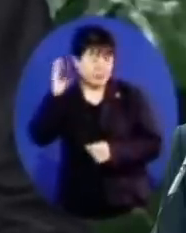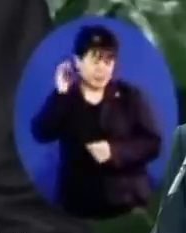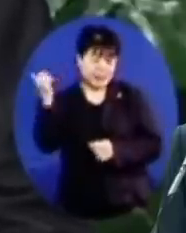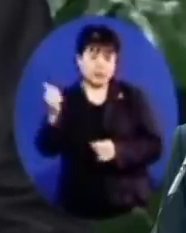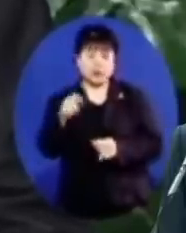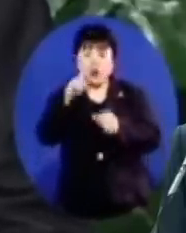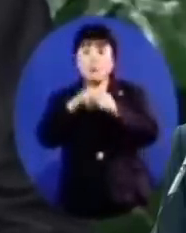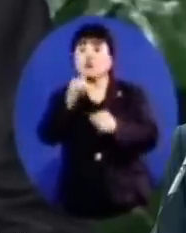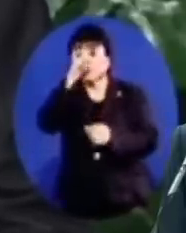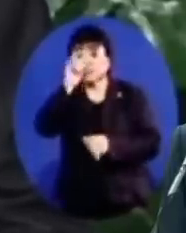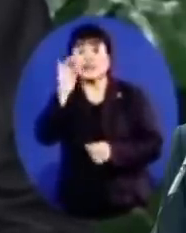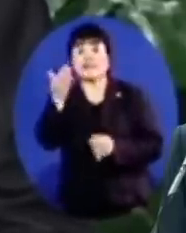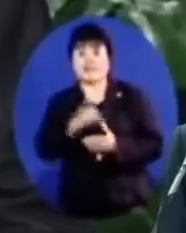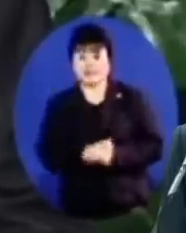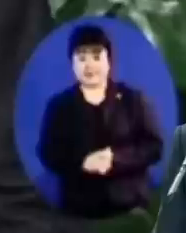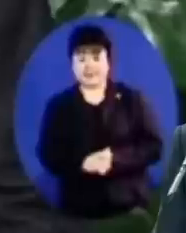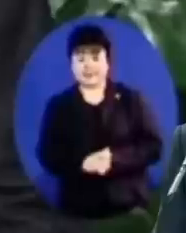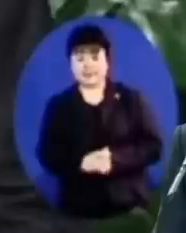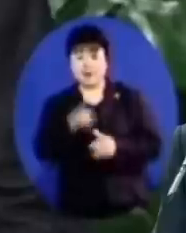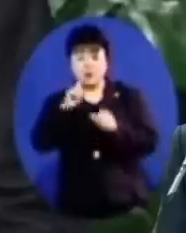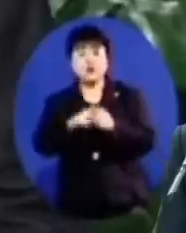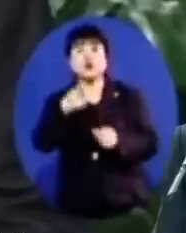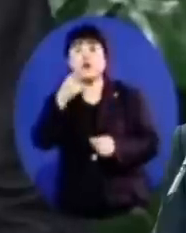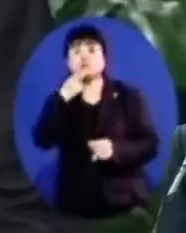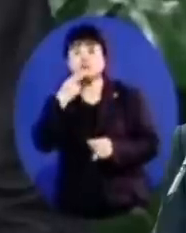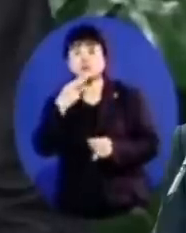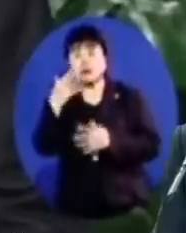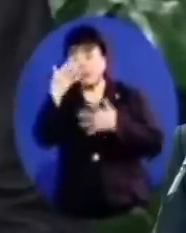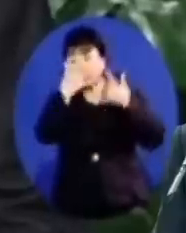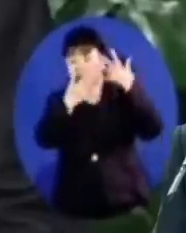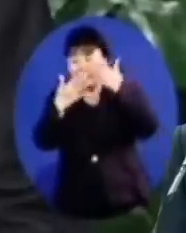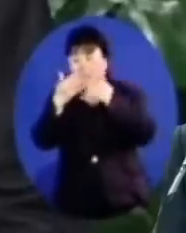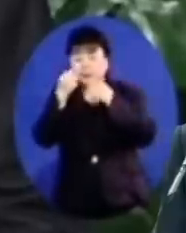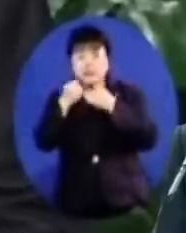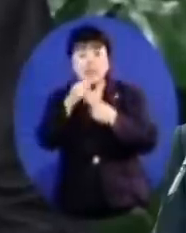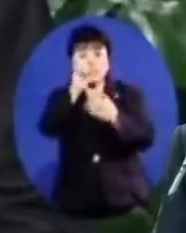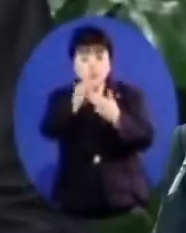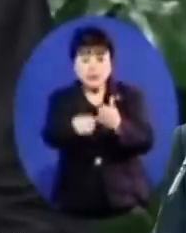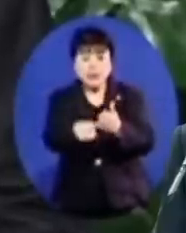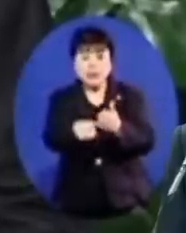무슨 목적이 있어야지요. 목적이 없이 인생을 사는 사람은